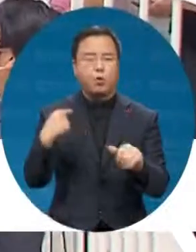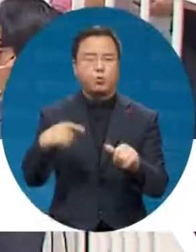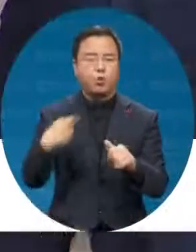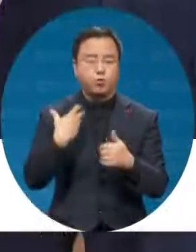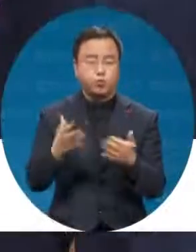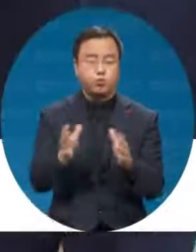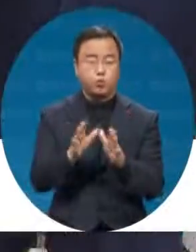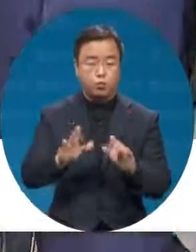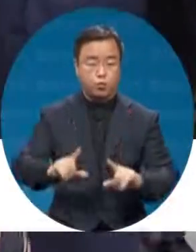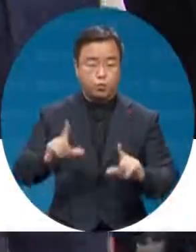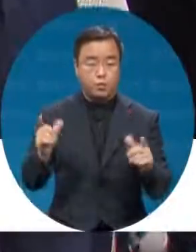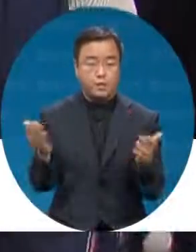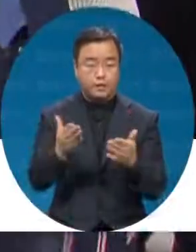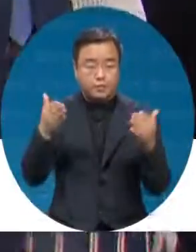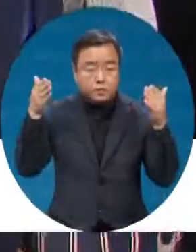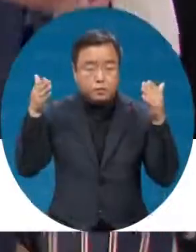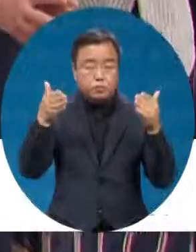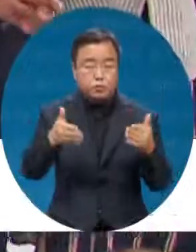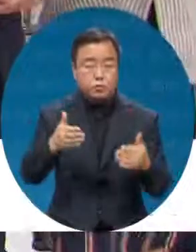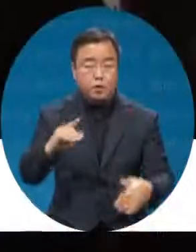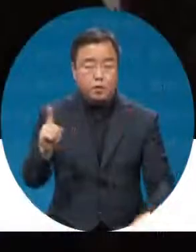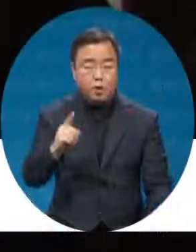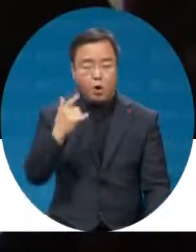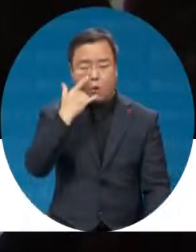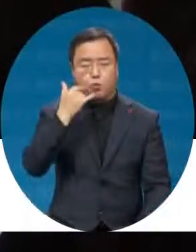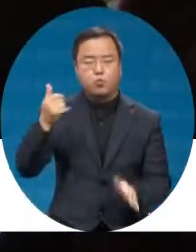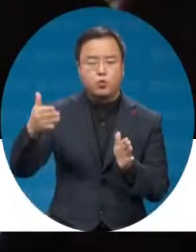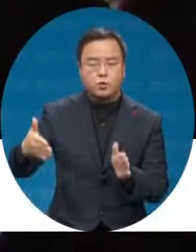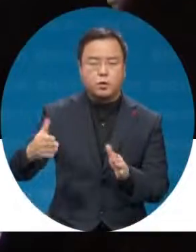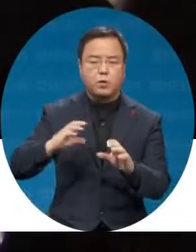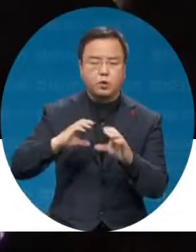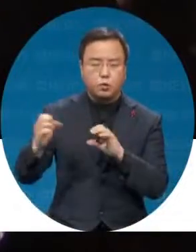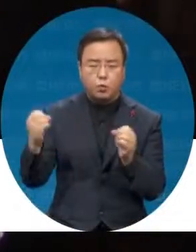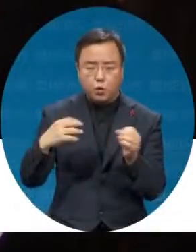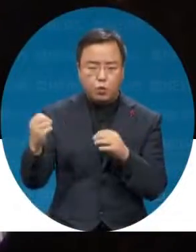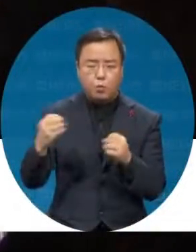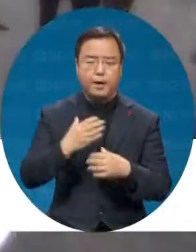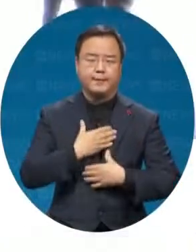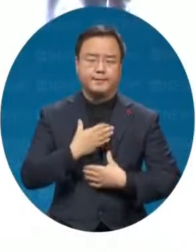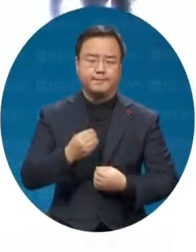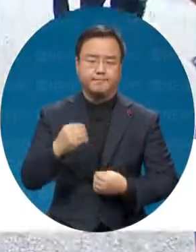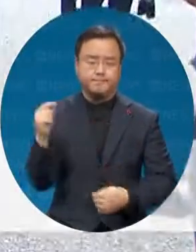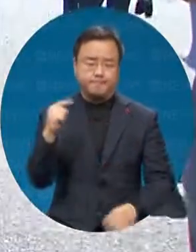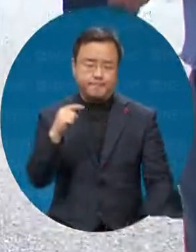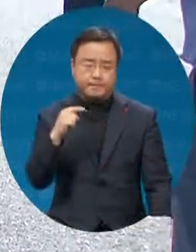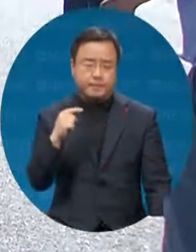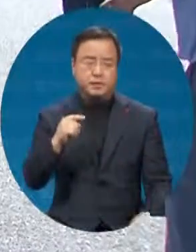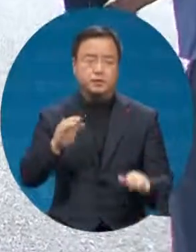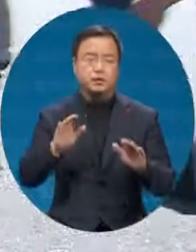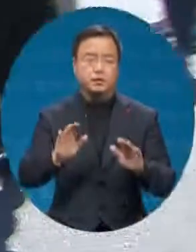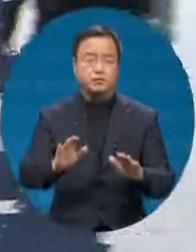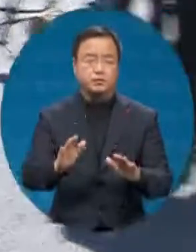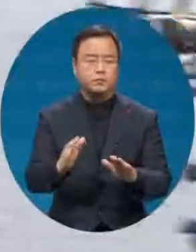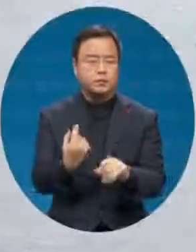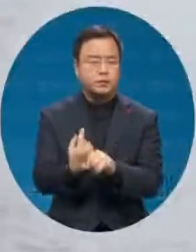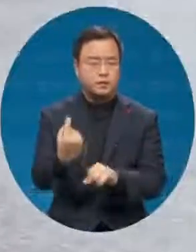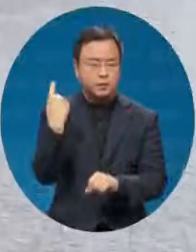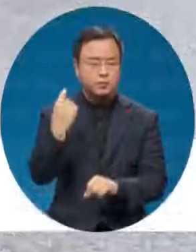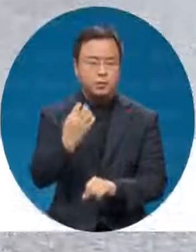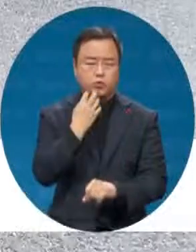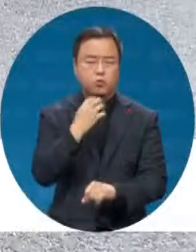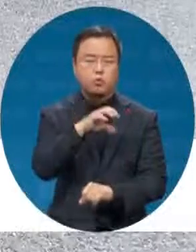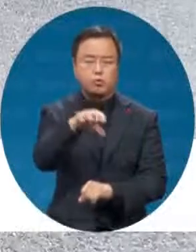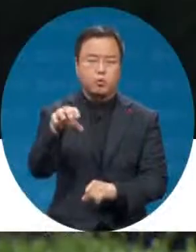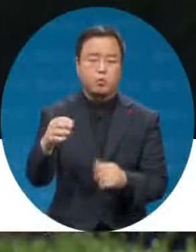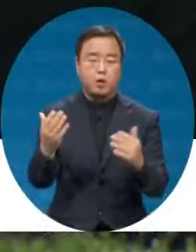사업에서 가장 초점을 맞춘 건 학부모와의 소통과 안전 강화입니다. 지난해 서울 일부 학교를